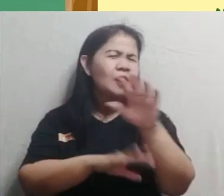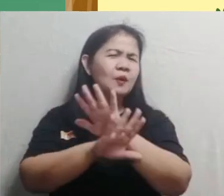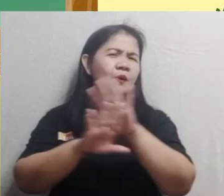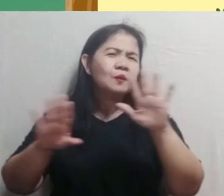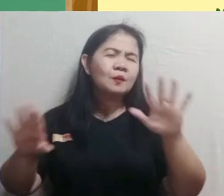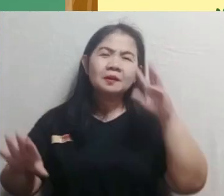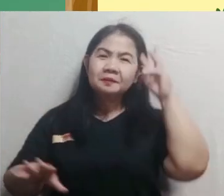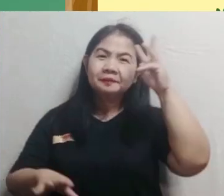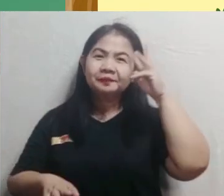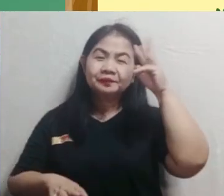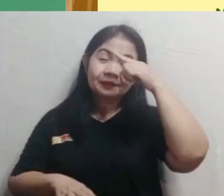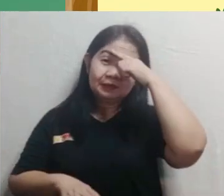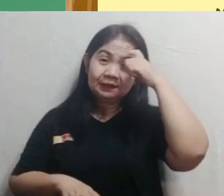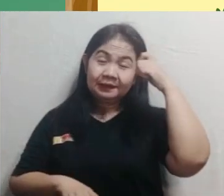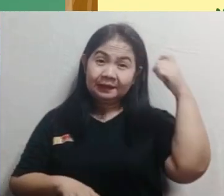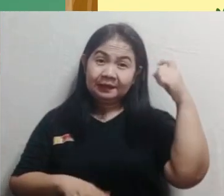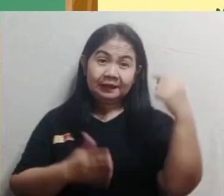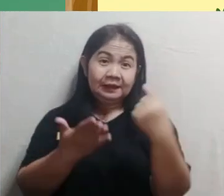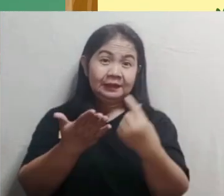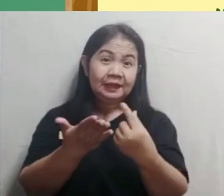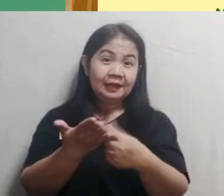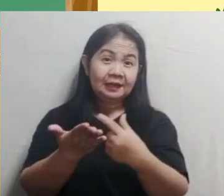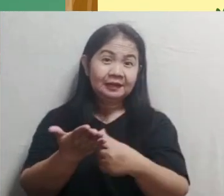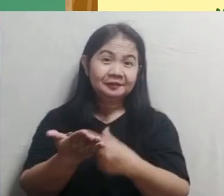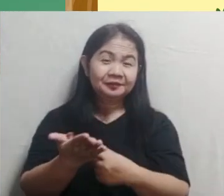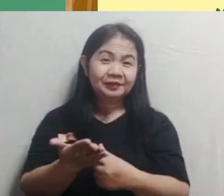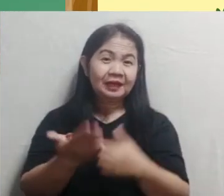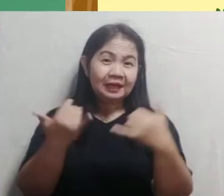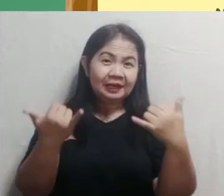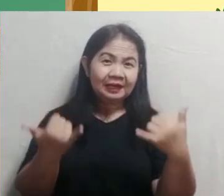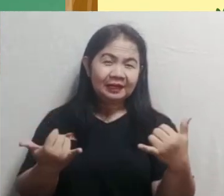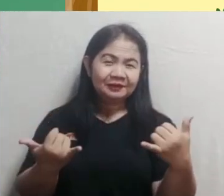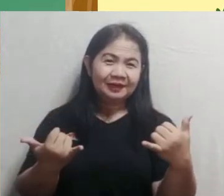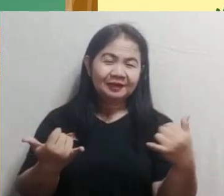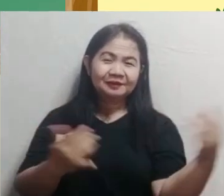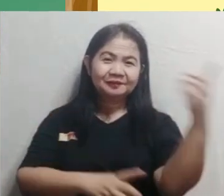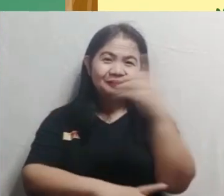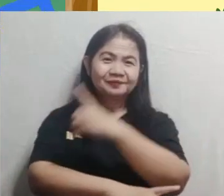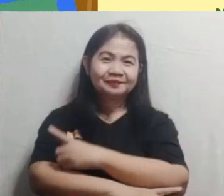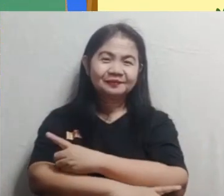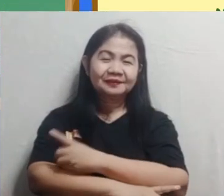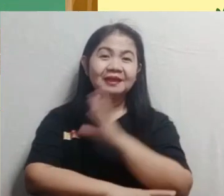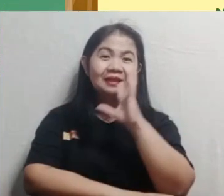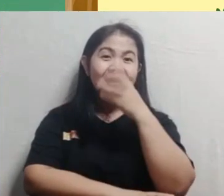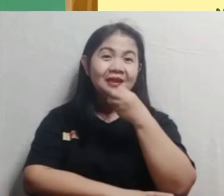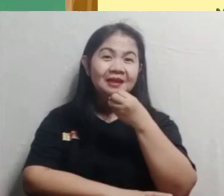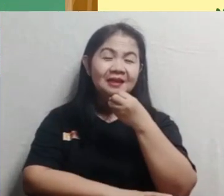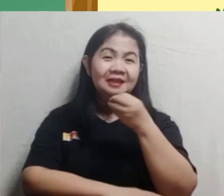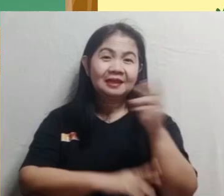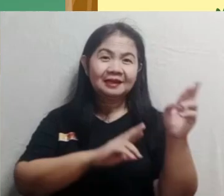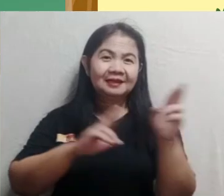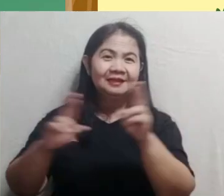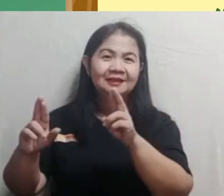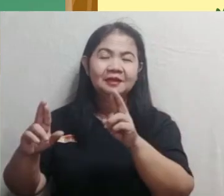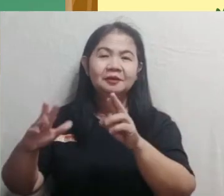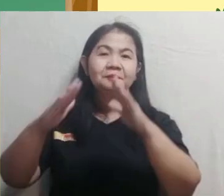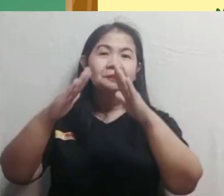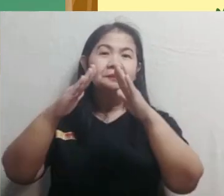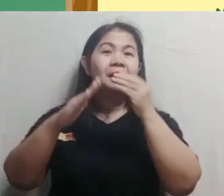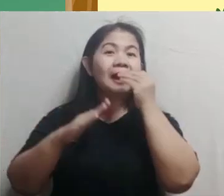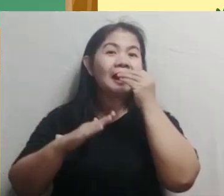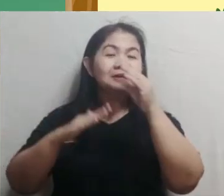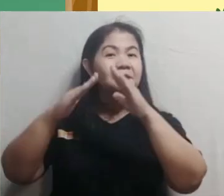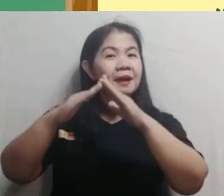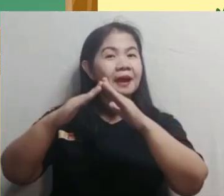kang mag-alala sapagkat yan ang ating tatalakayin sa araw na ito. Sino ang naghanda ng pagkain mo sa